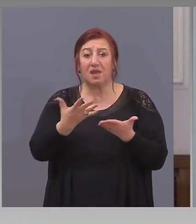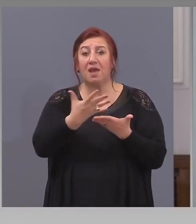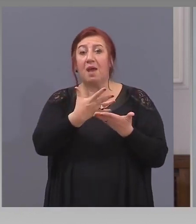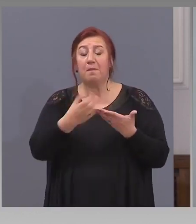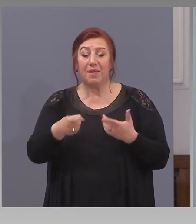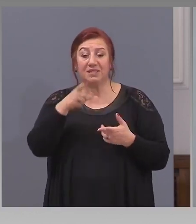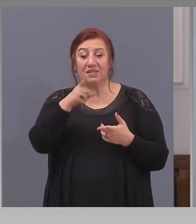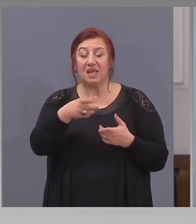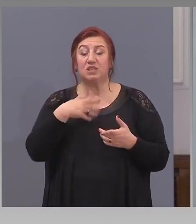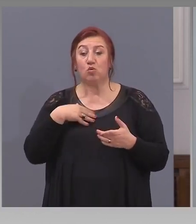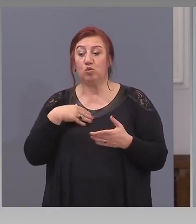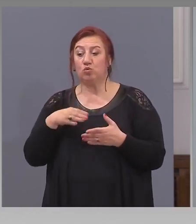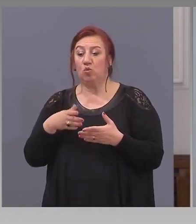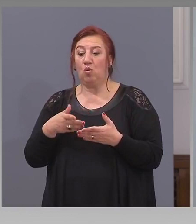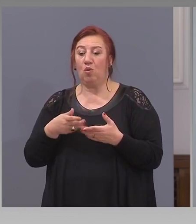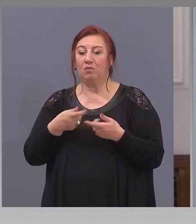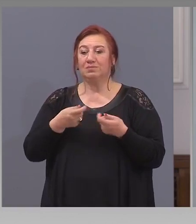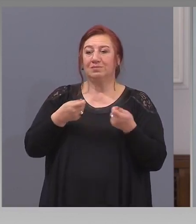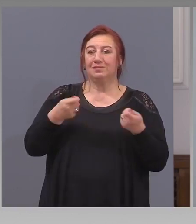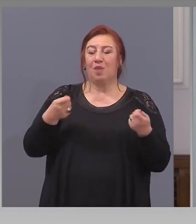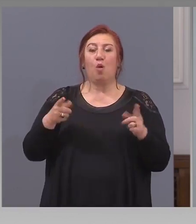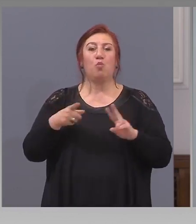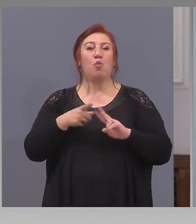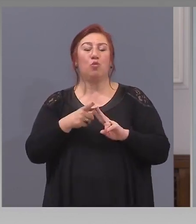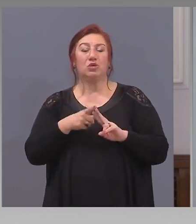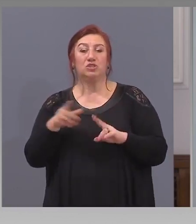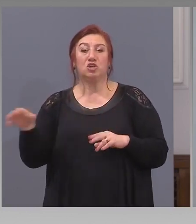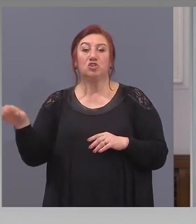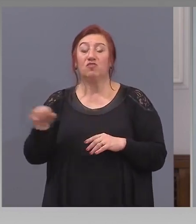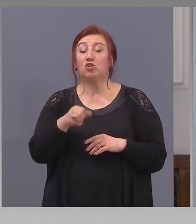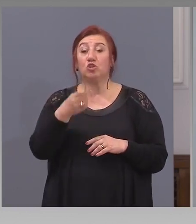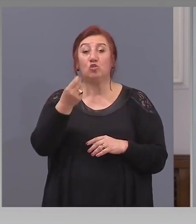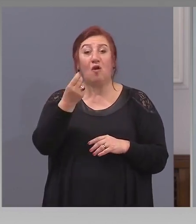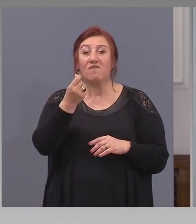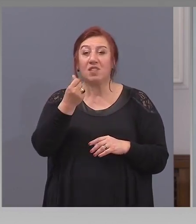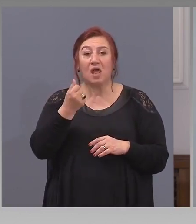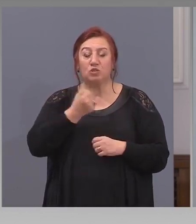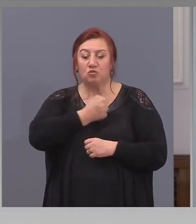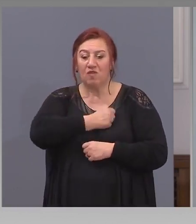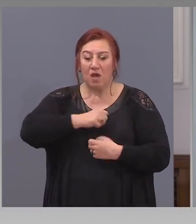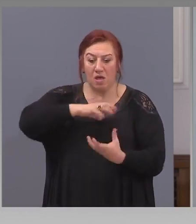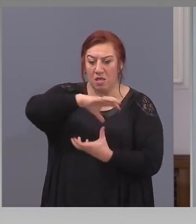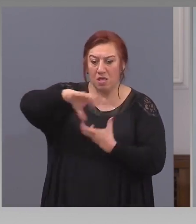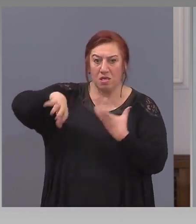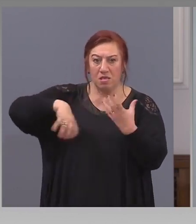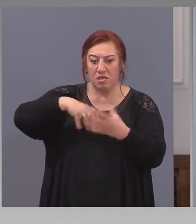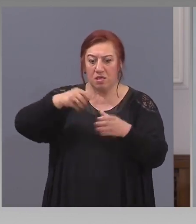ще ни доведат до финансова криза, която БСП са ни довеждали много пъти.